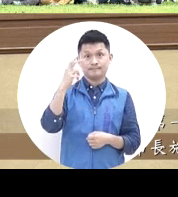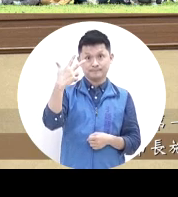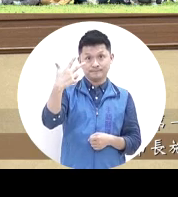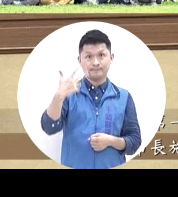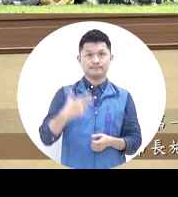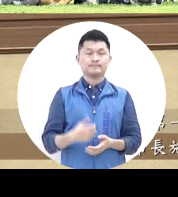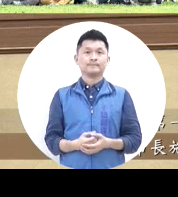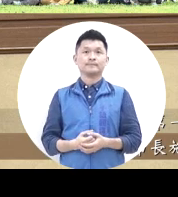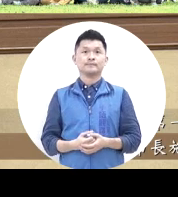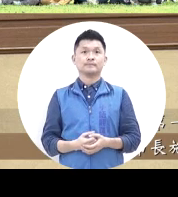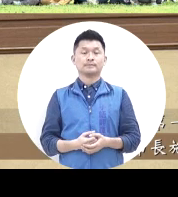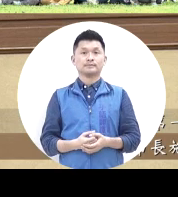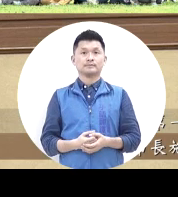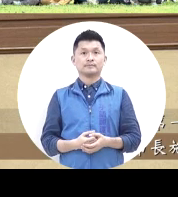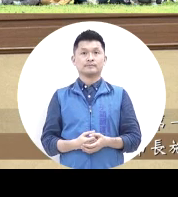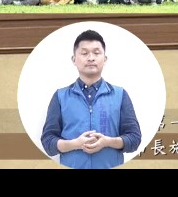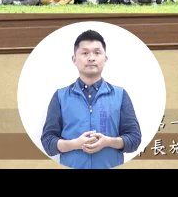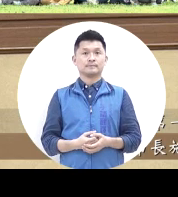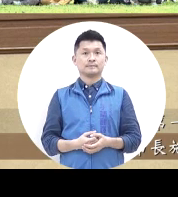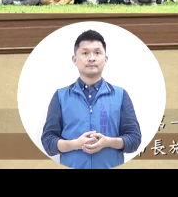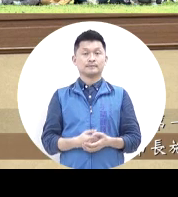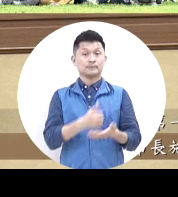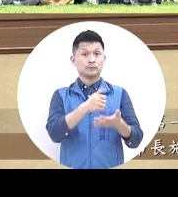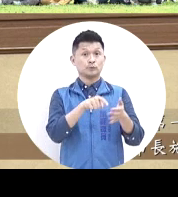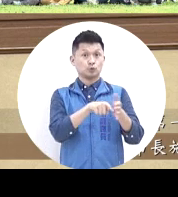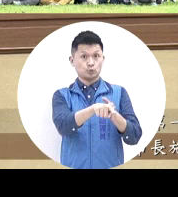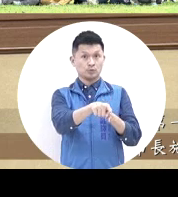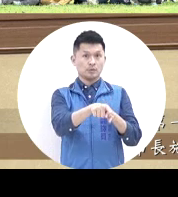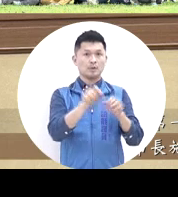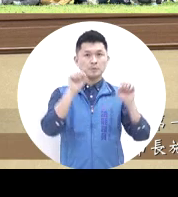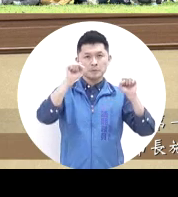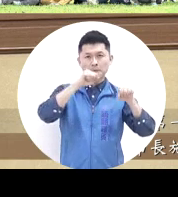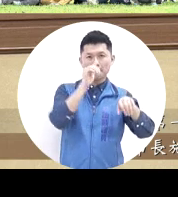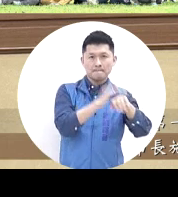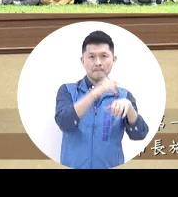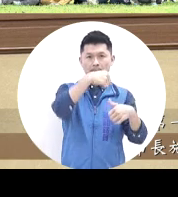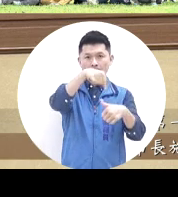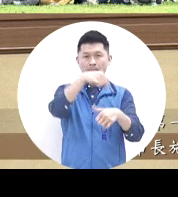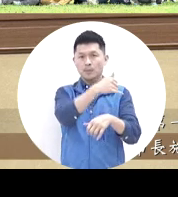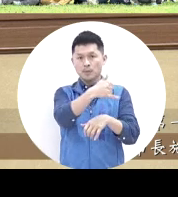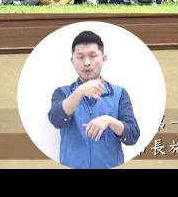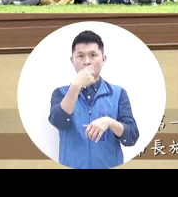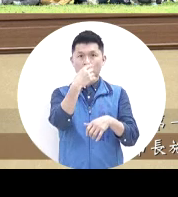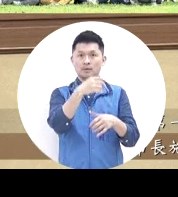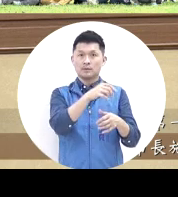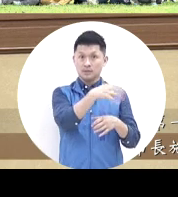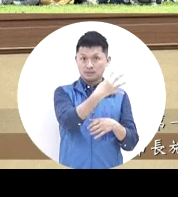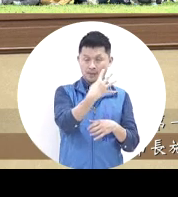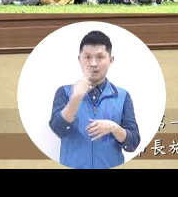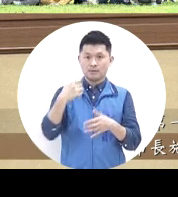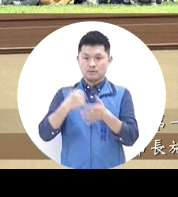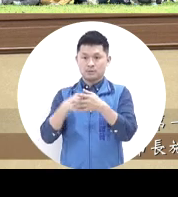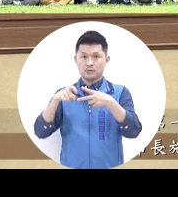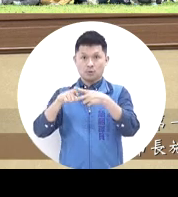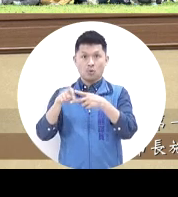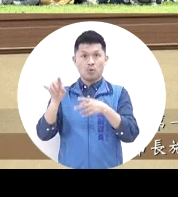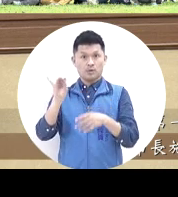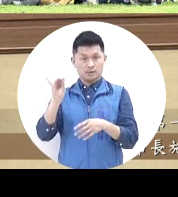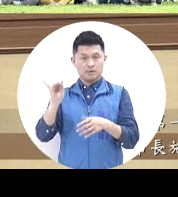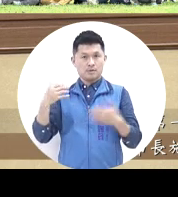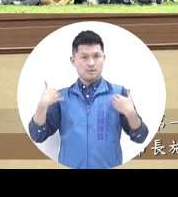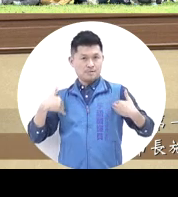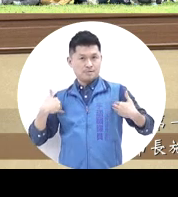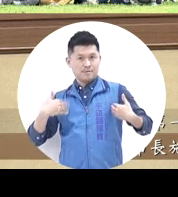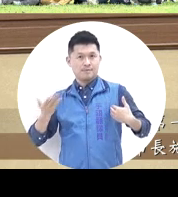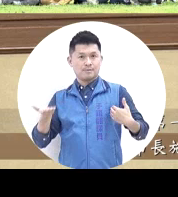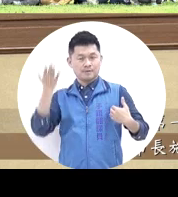请将近有400位的专业的运动指导员以及1000位以上的志工在现场教长